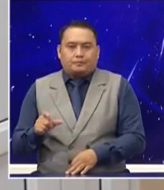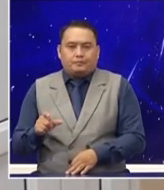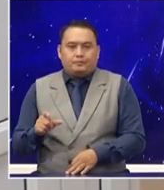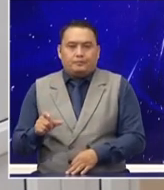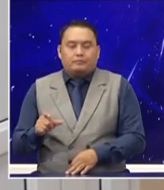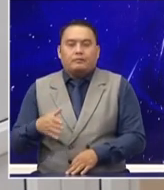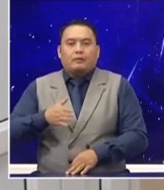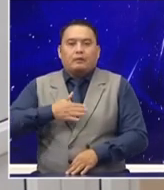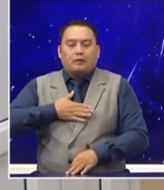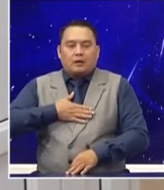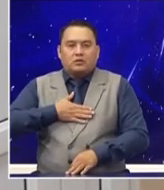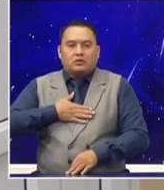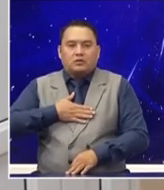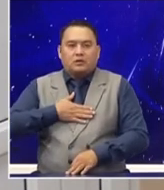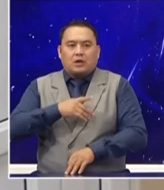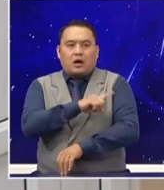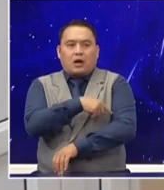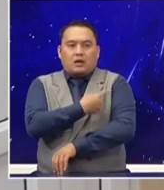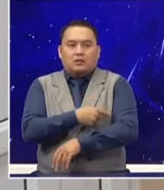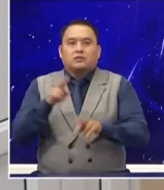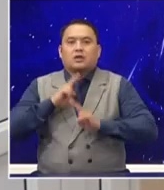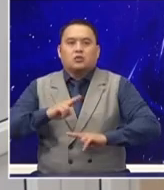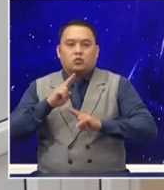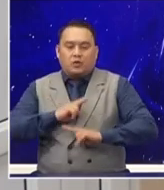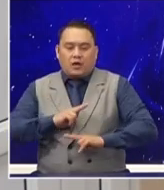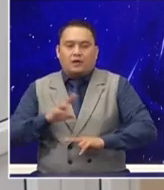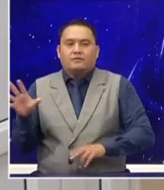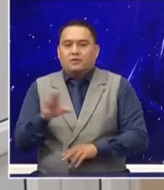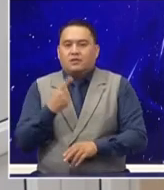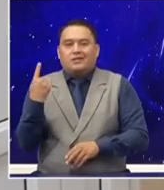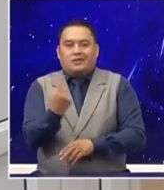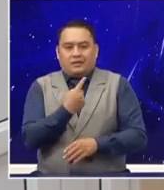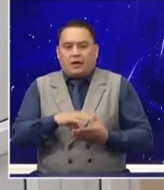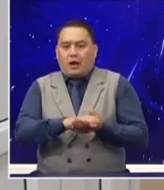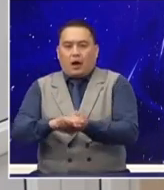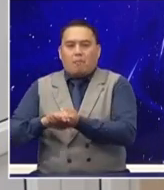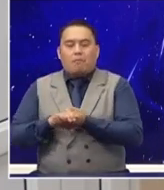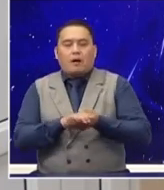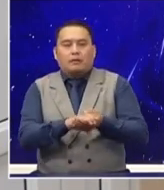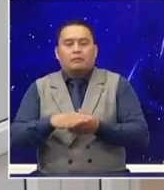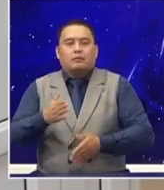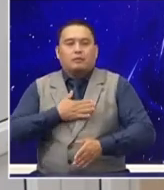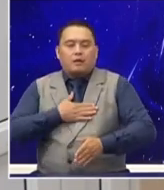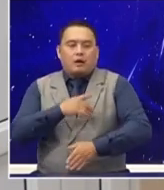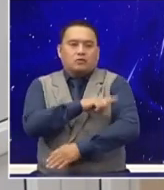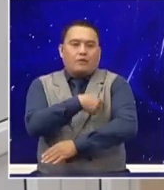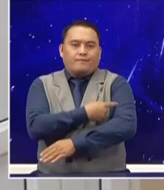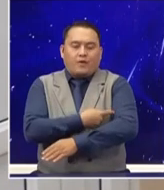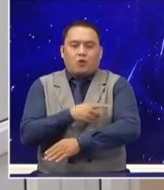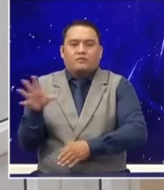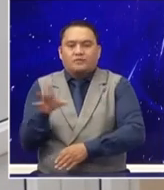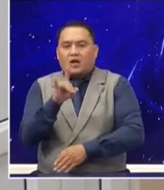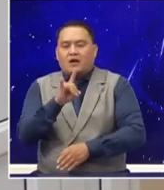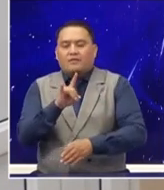Ну, наша клиника, наши сотрудники, все как единая команда, начиная от санитаров, медсестер и